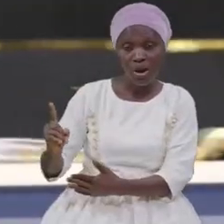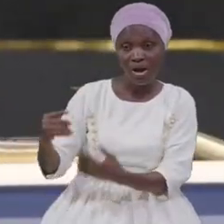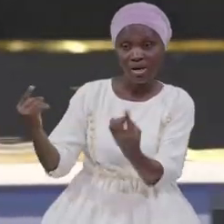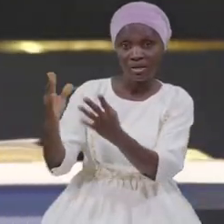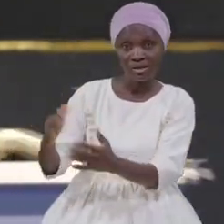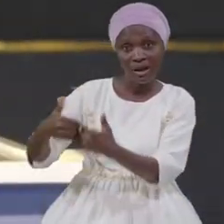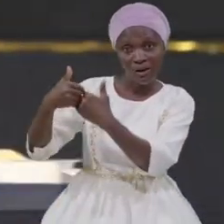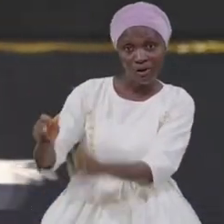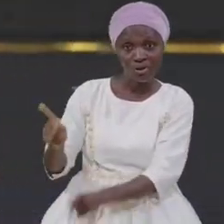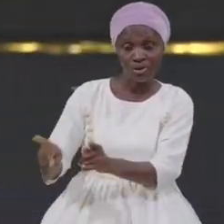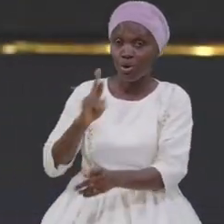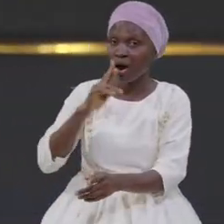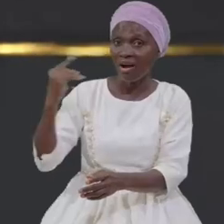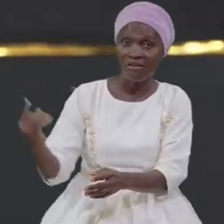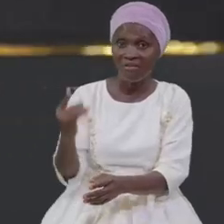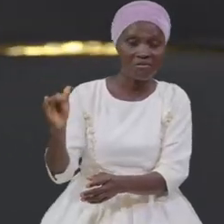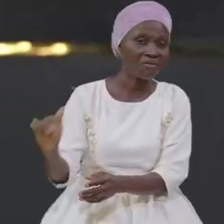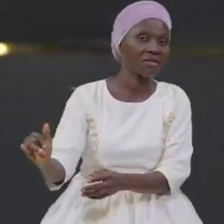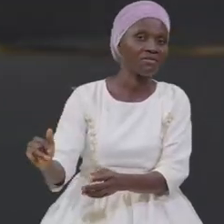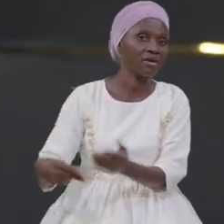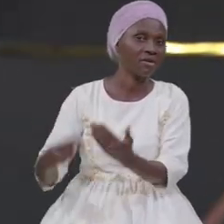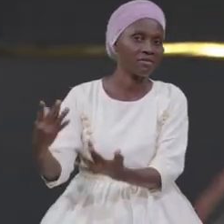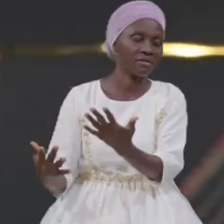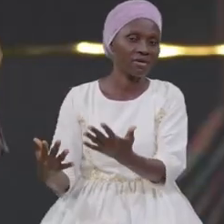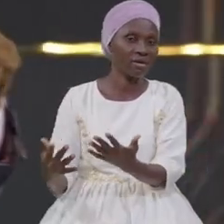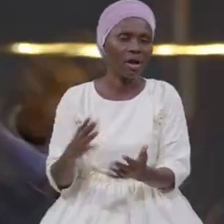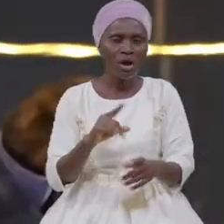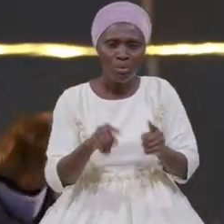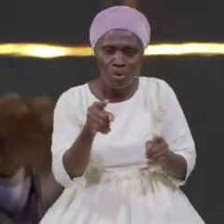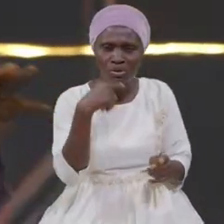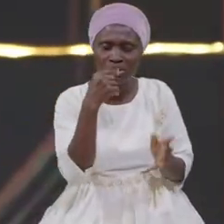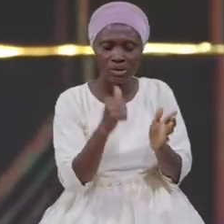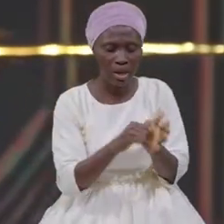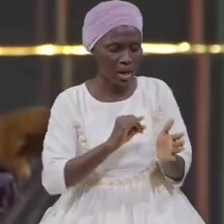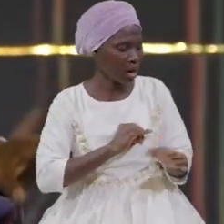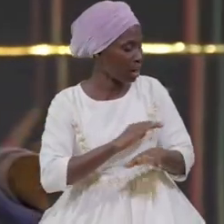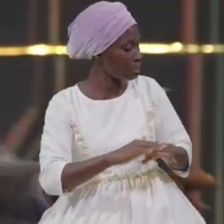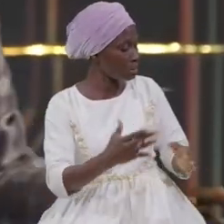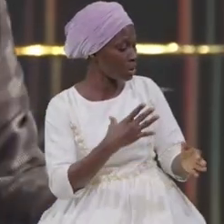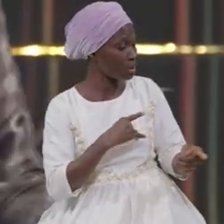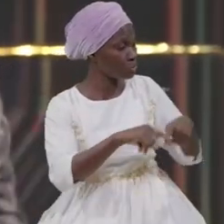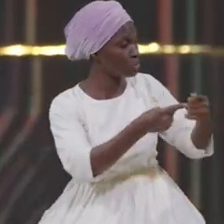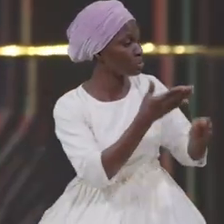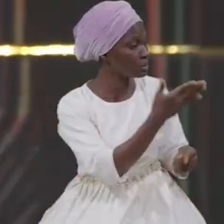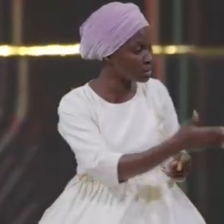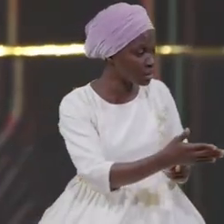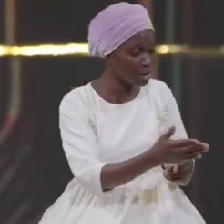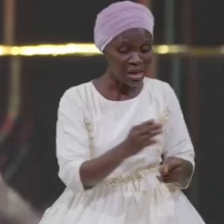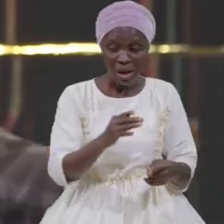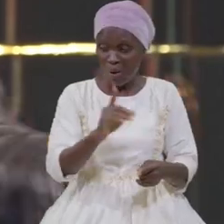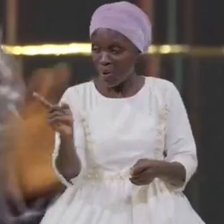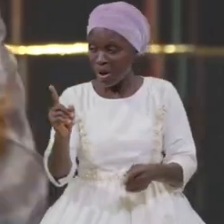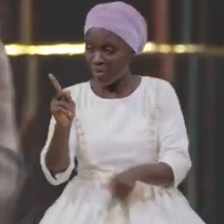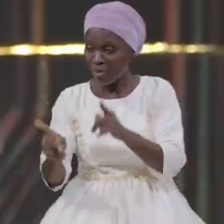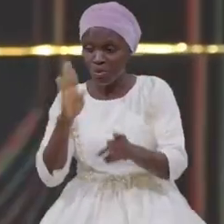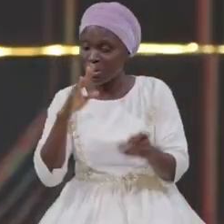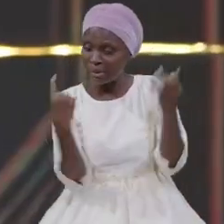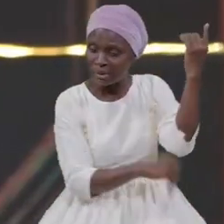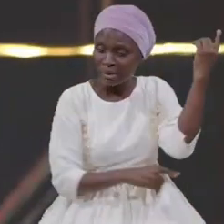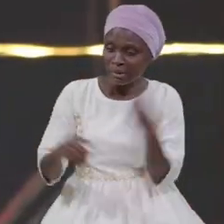Mais tu dis, je ne veux pas aller de là-bas. Je ne veux pas aller là-bas. Ce serait douloureux, un tourment là-bas pour